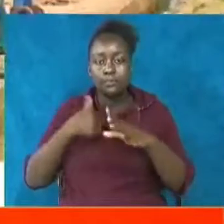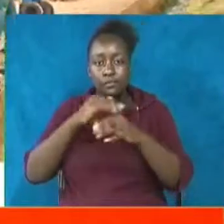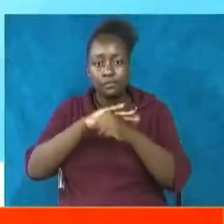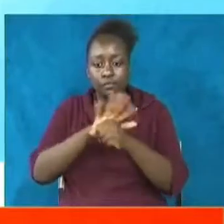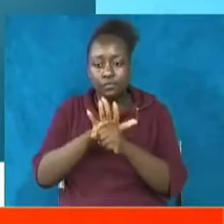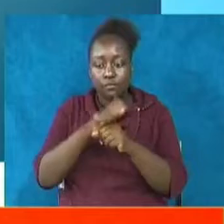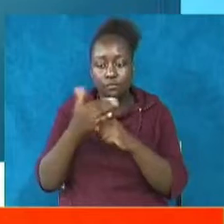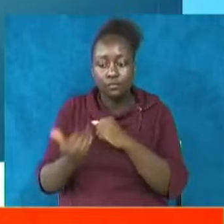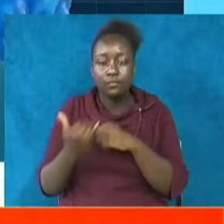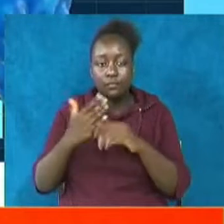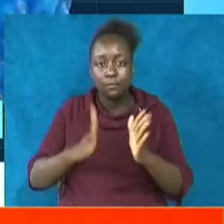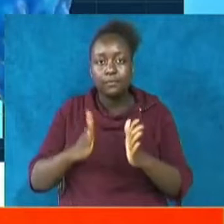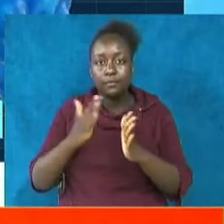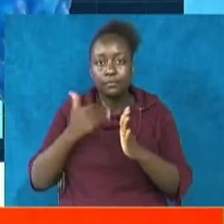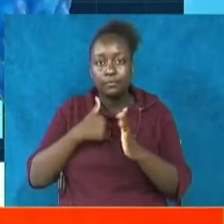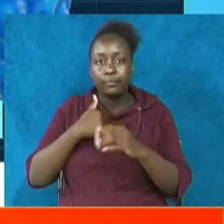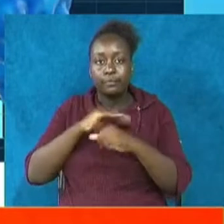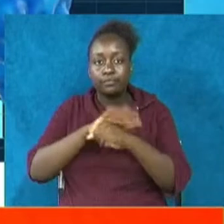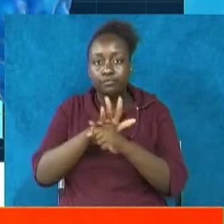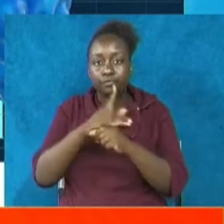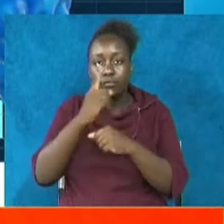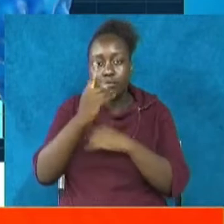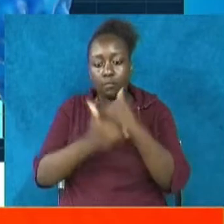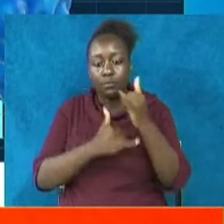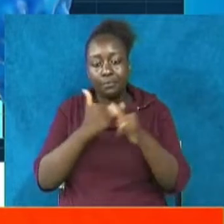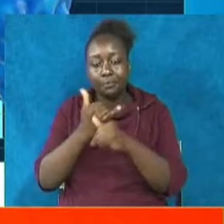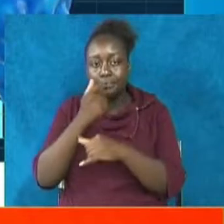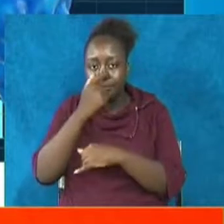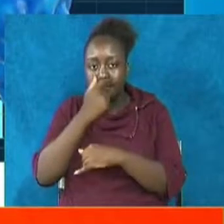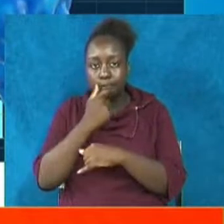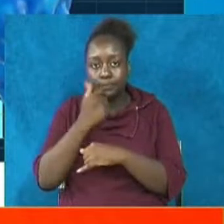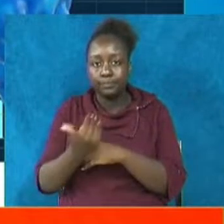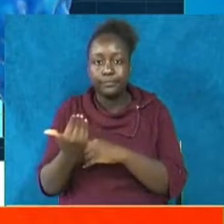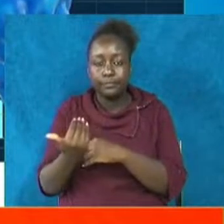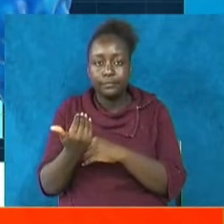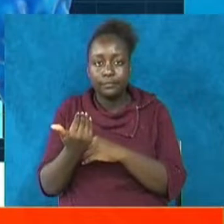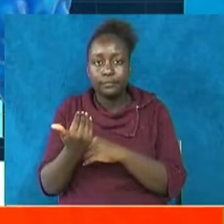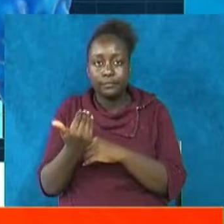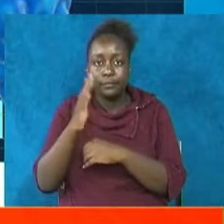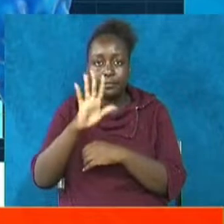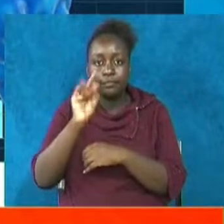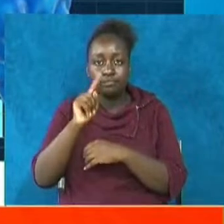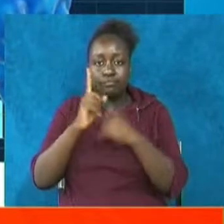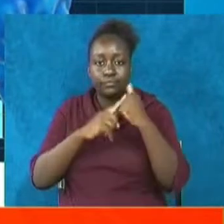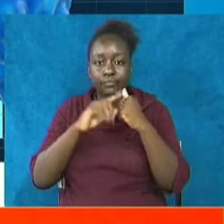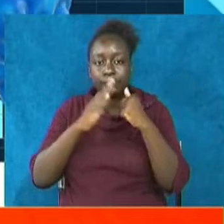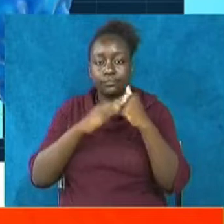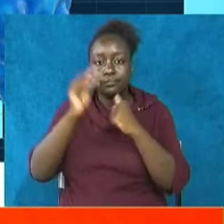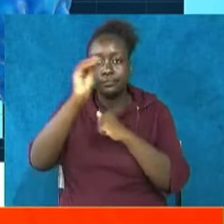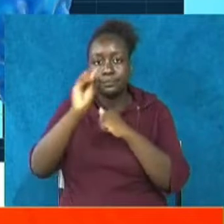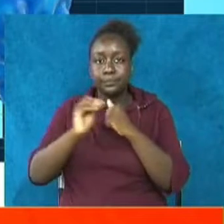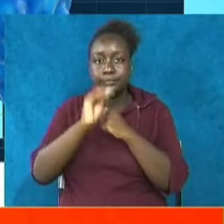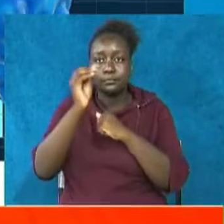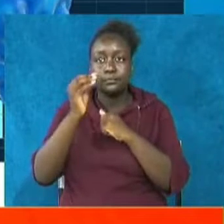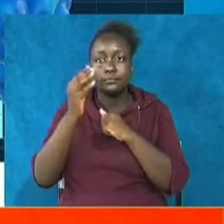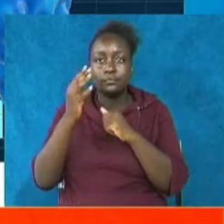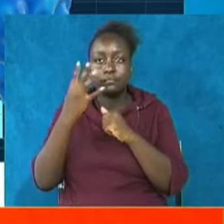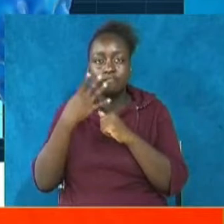tarehe 28 mwezi huu, kiwango cha maambukizi nchini ilikuwa 5.6, huku visa